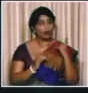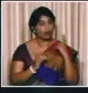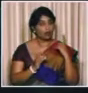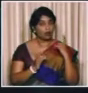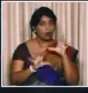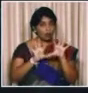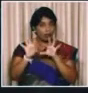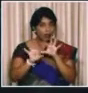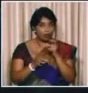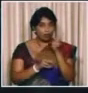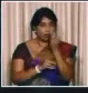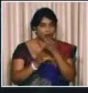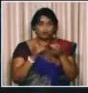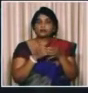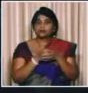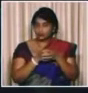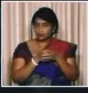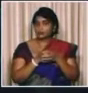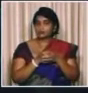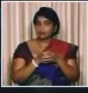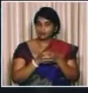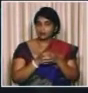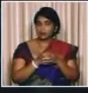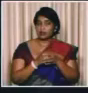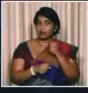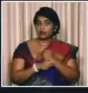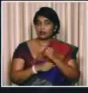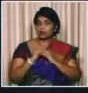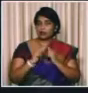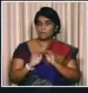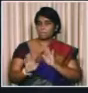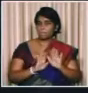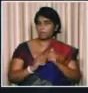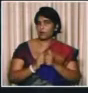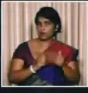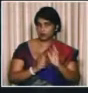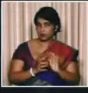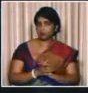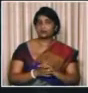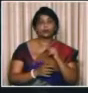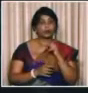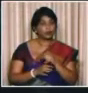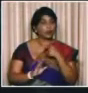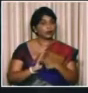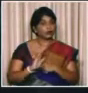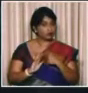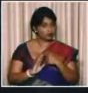හමුදාවෙන් තෝරා ගන්න ලද කණ්ඩායම් යොදමින් රාජ්‍ය යාන්ත්‍රණ මර්ධන ක්‍රියාත්මක කරා. ඒ මේ